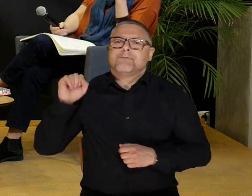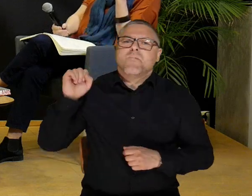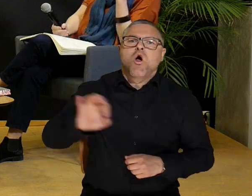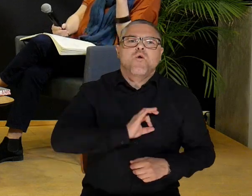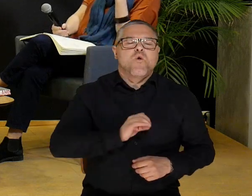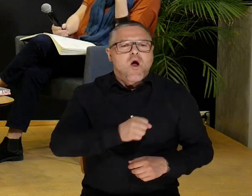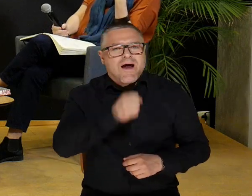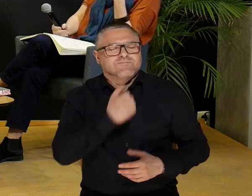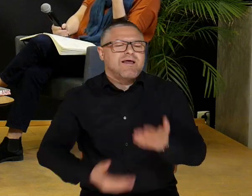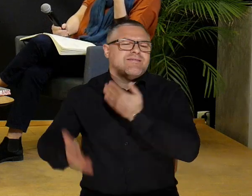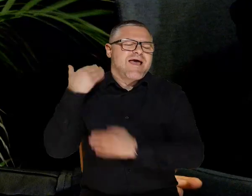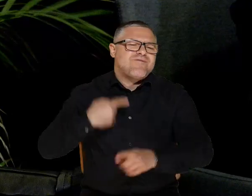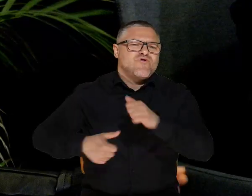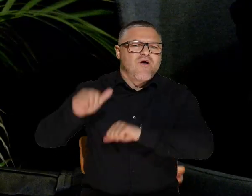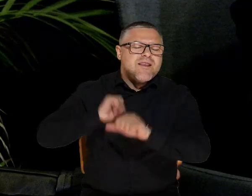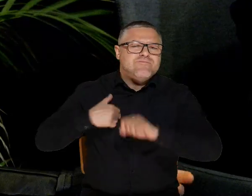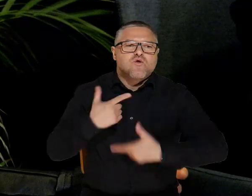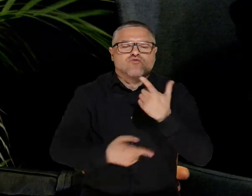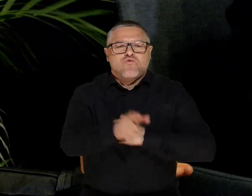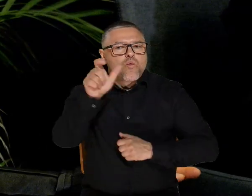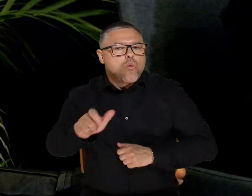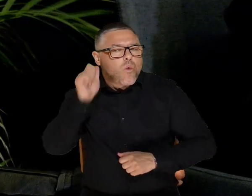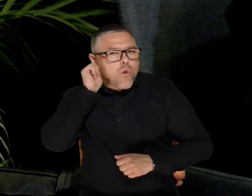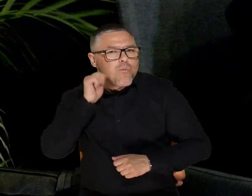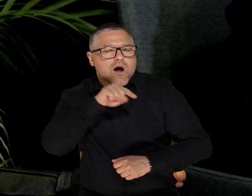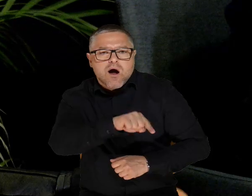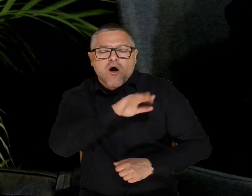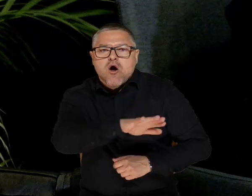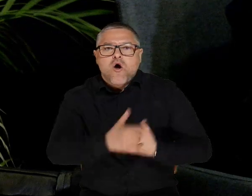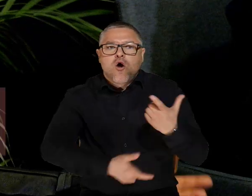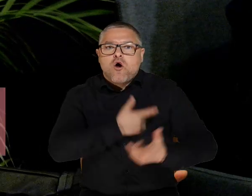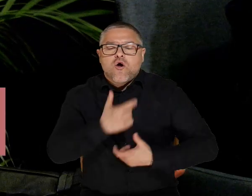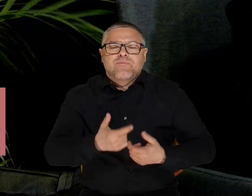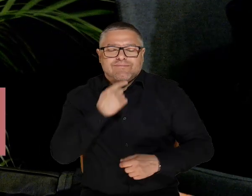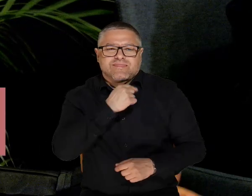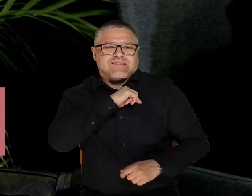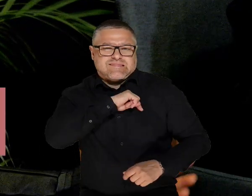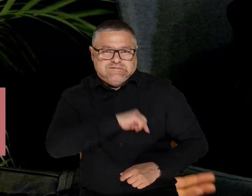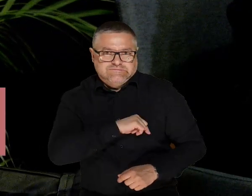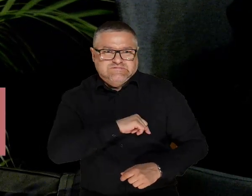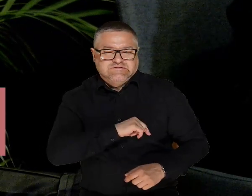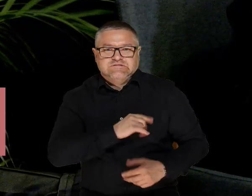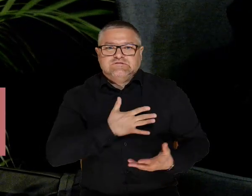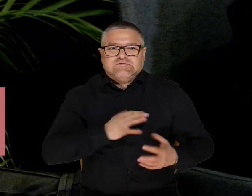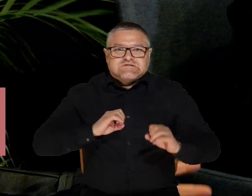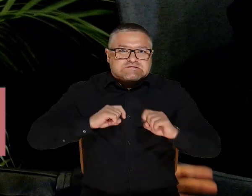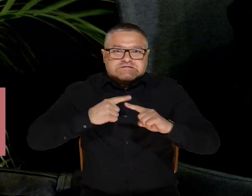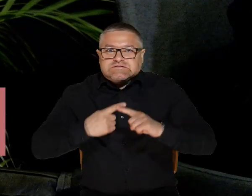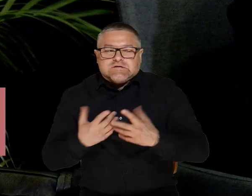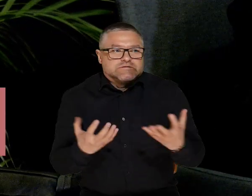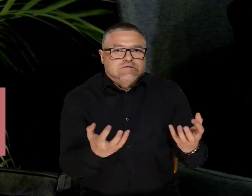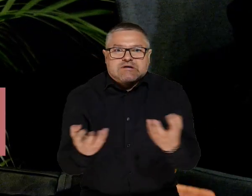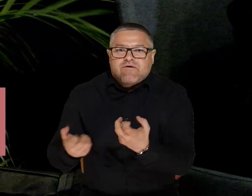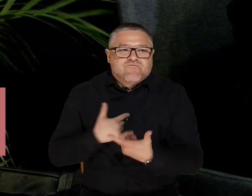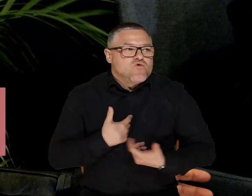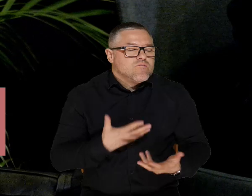mojego reportażu sprzed lat. To była kobieta, która popadła w nauk sex workingu.